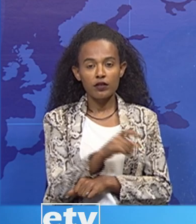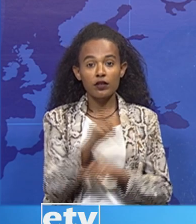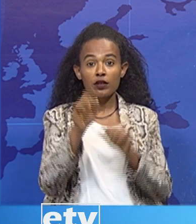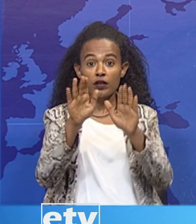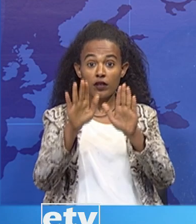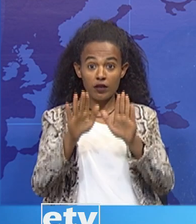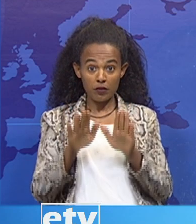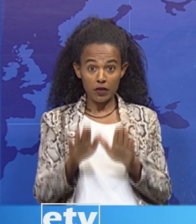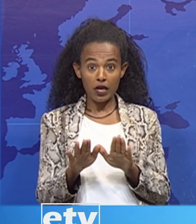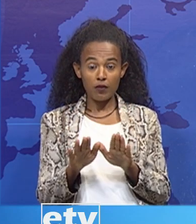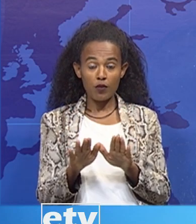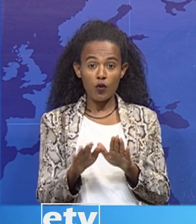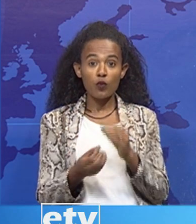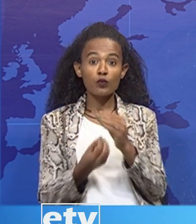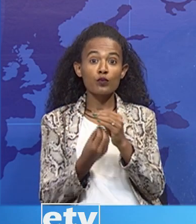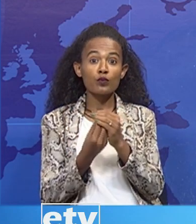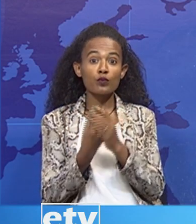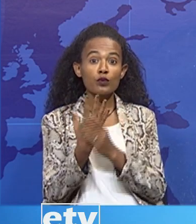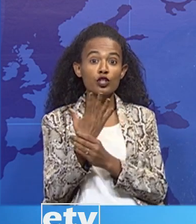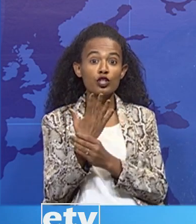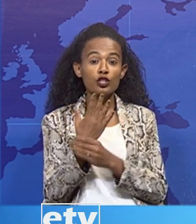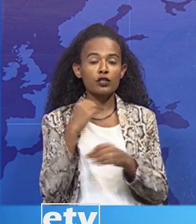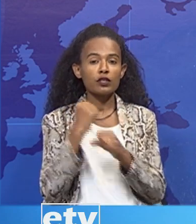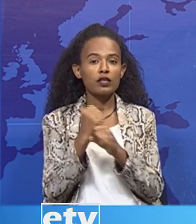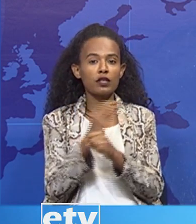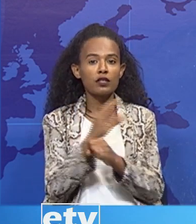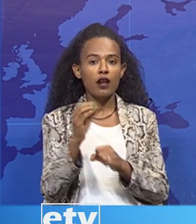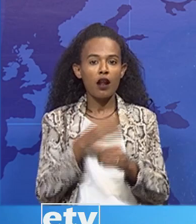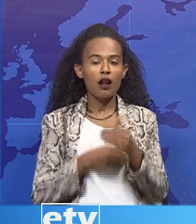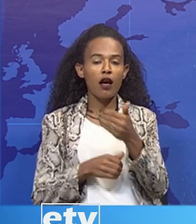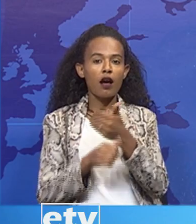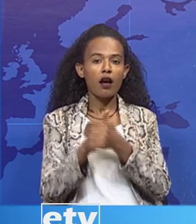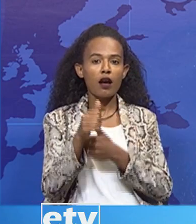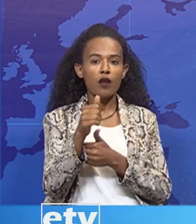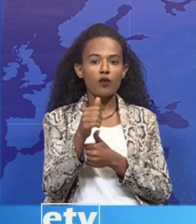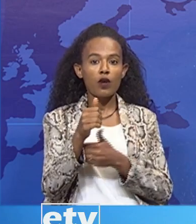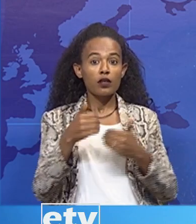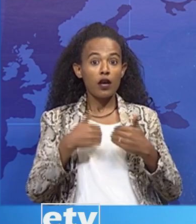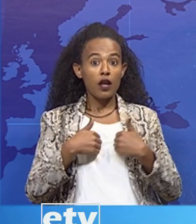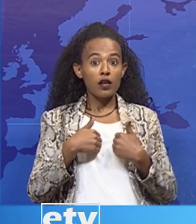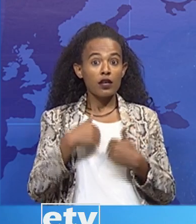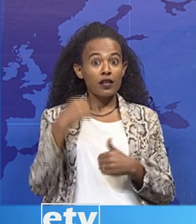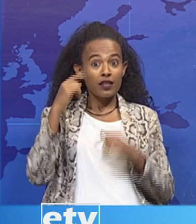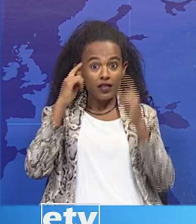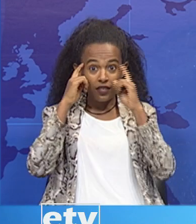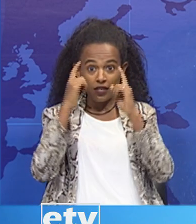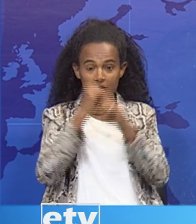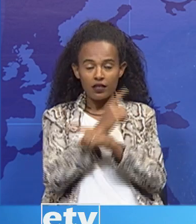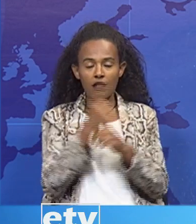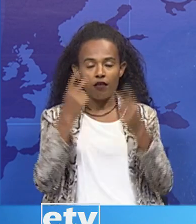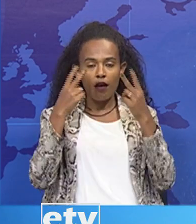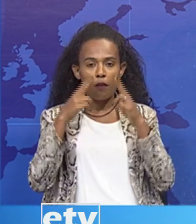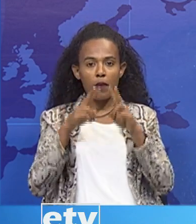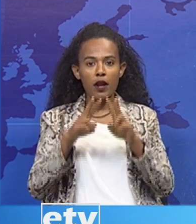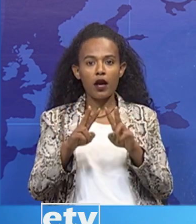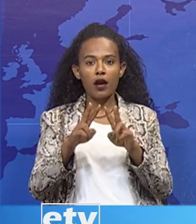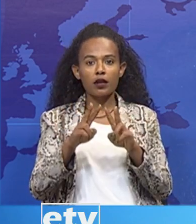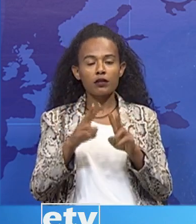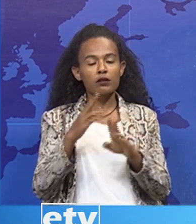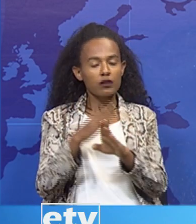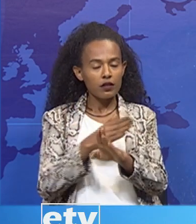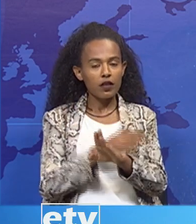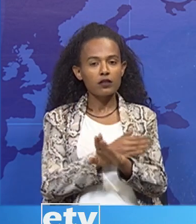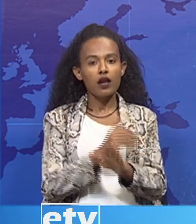ይገርመሃል፣ ምንጭ ስለ ስራና አካል ጉዳት ያለኝን የተሳሳተ አመለካከት